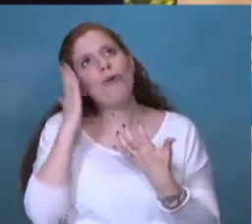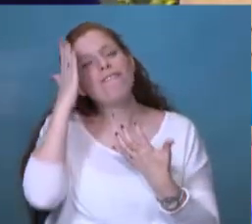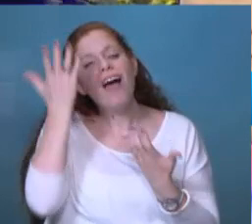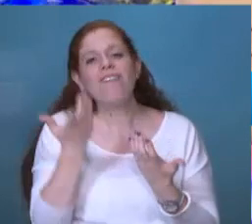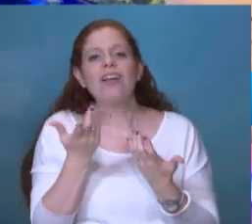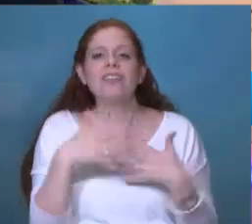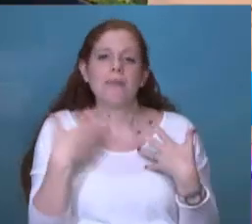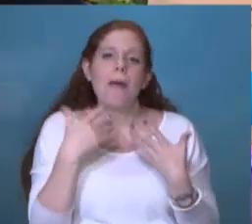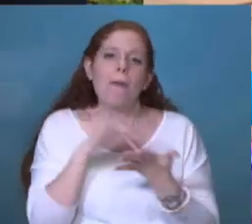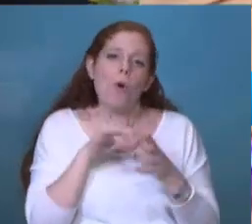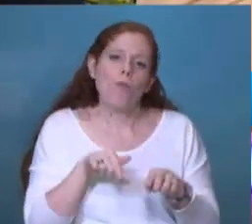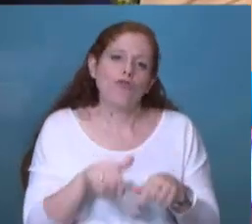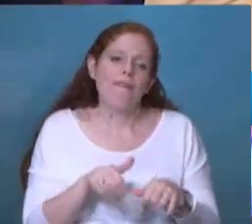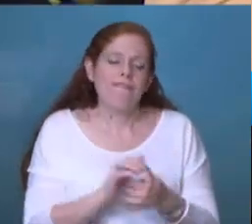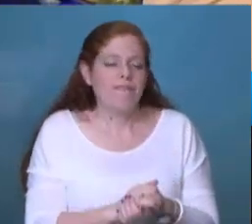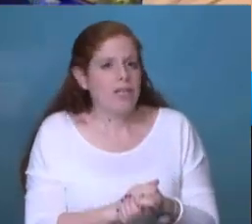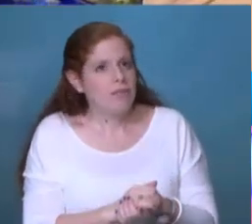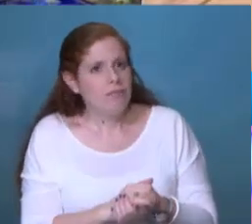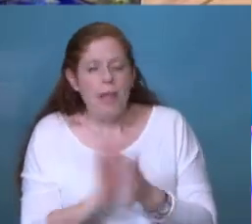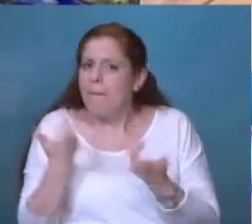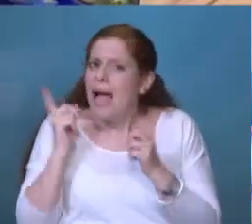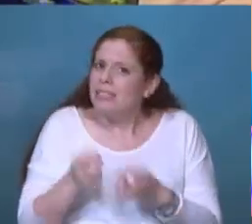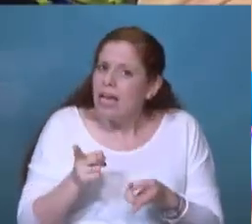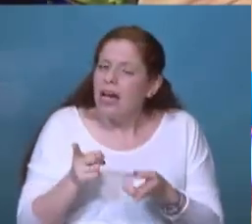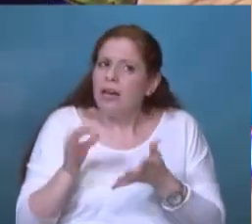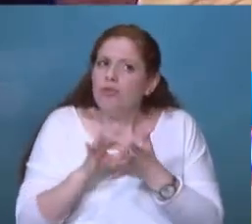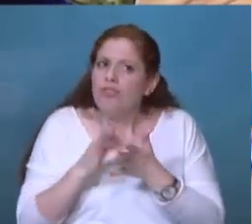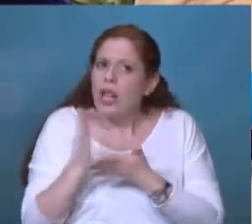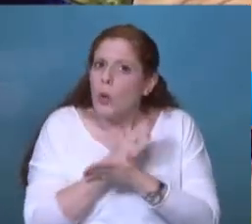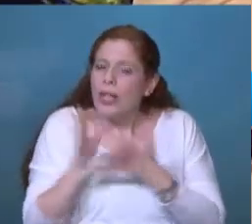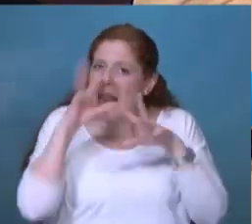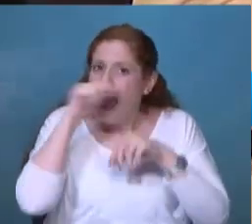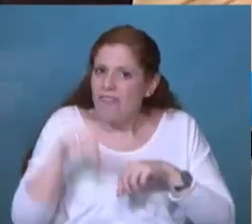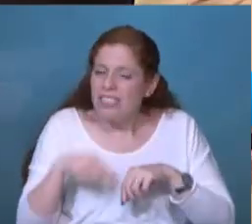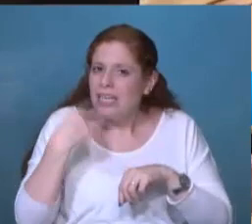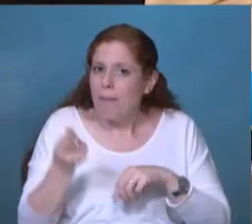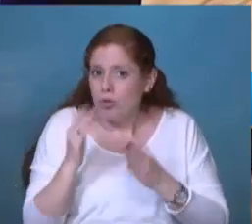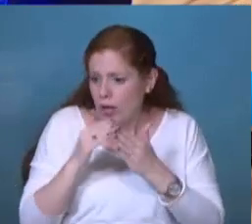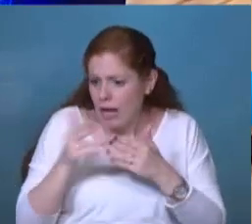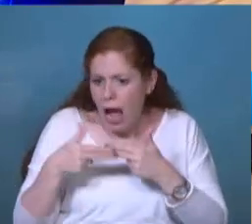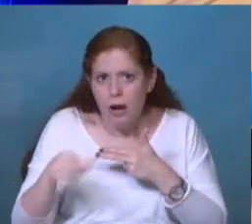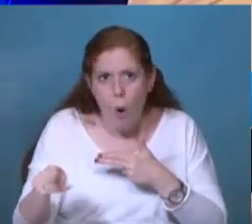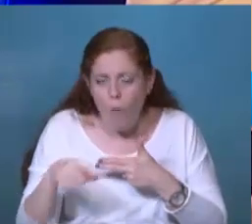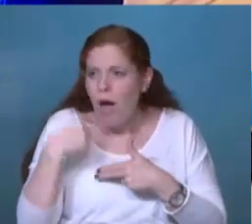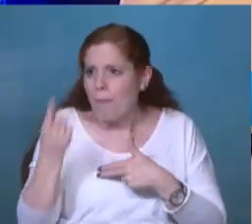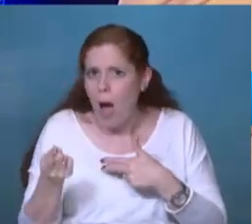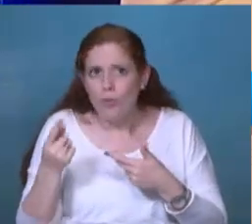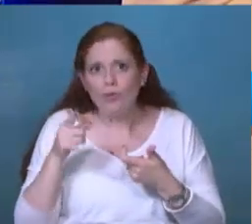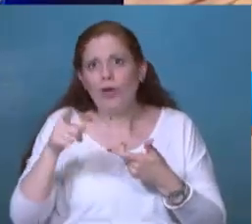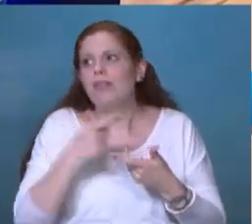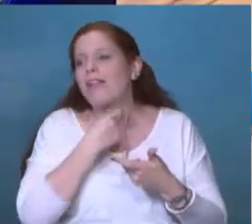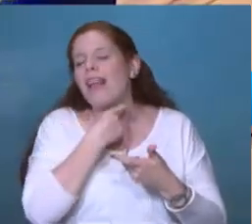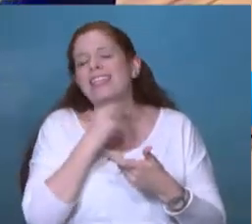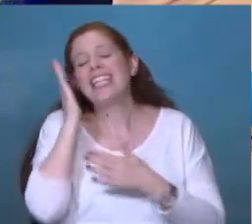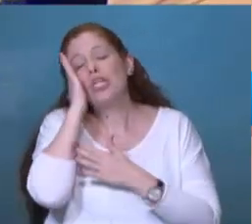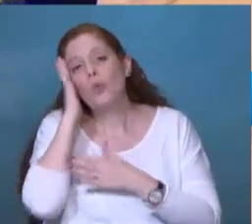בו. טוב, תגיד, מה היה צריך כדי להתכונן לערב הזה? כי אמרנו כבר שאתה גר קרוב, ואמרנו שאתה נאלצת לישון